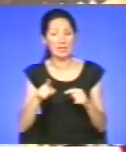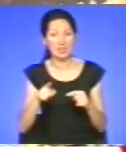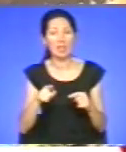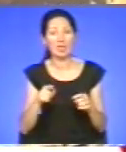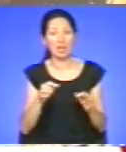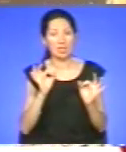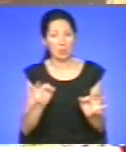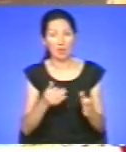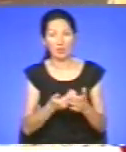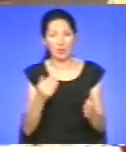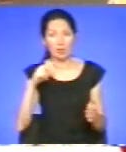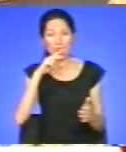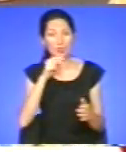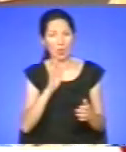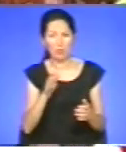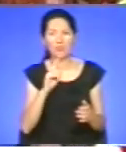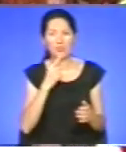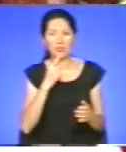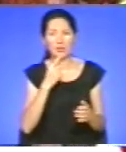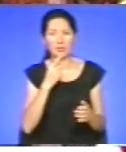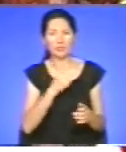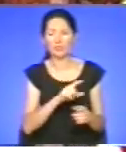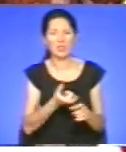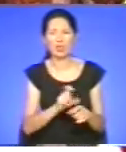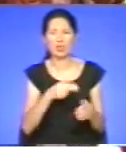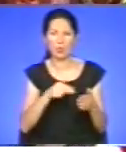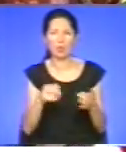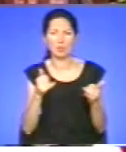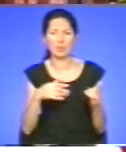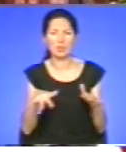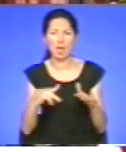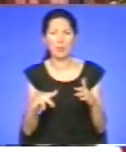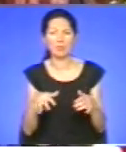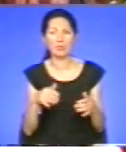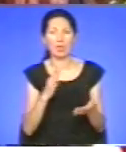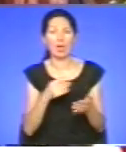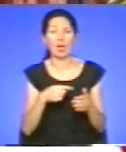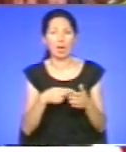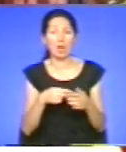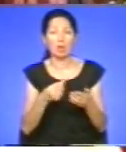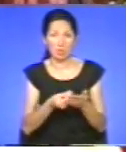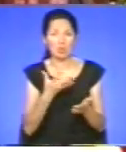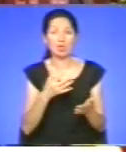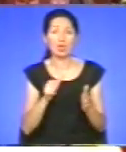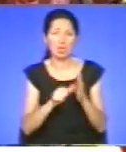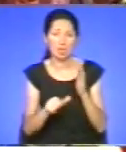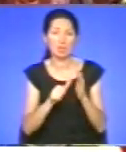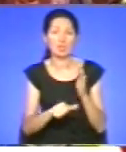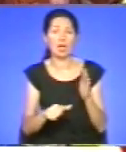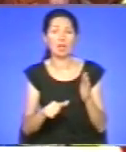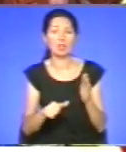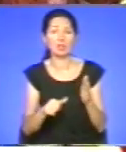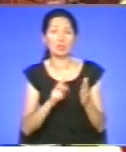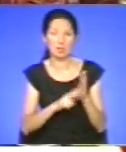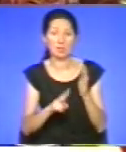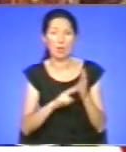складно. Не дуже купують. Зараз слабо. А скільки коштують? Ну, є різниці, є по 60 гривень 100 грамів, є по 80 грамів, є різні,